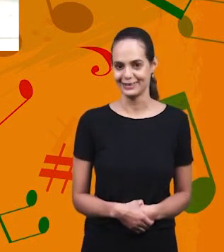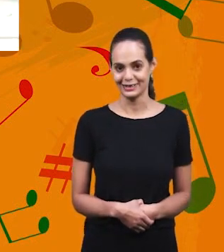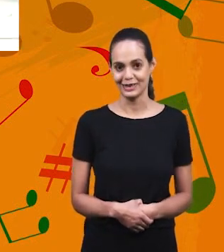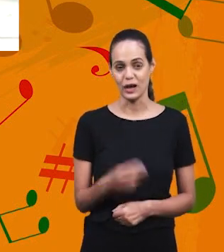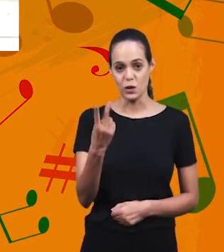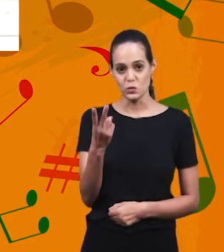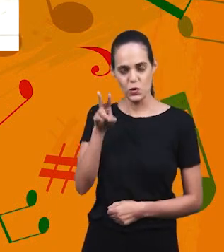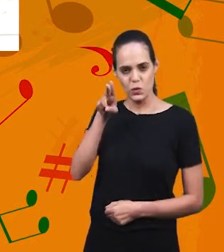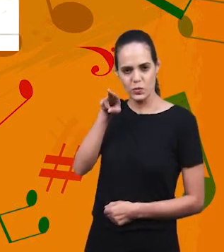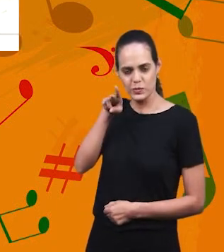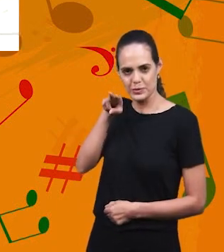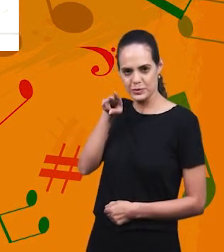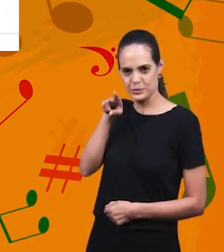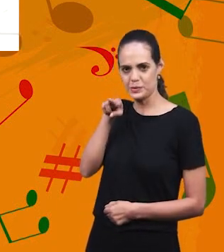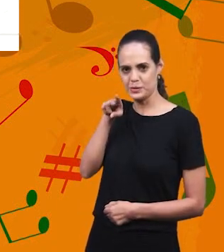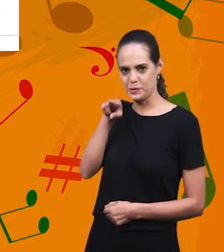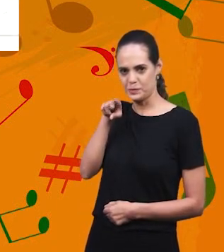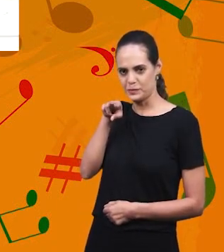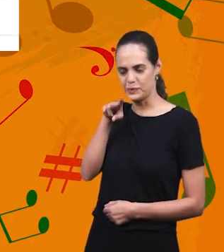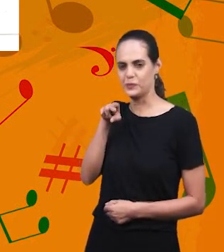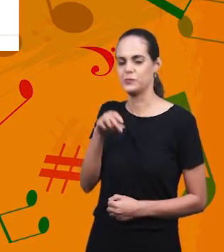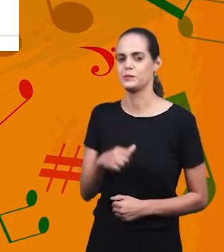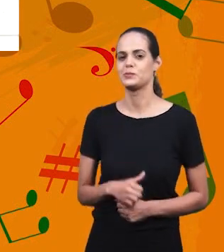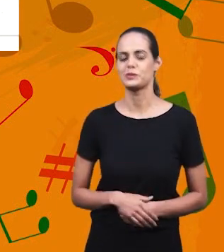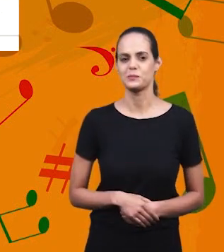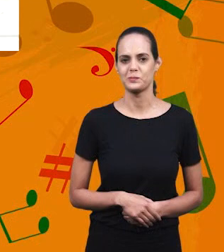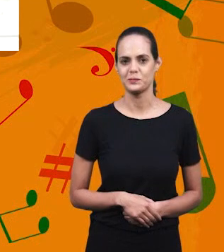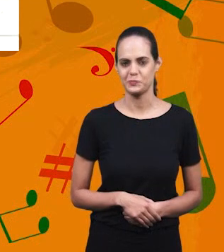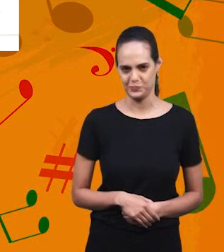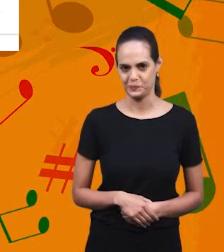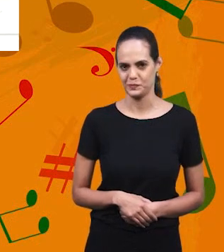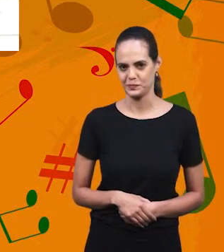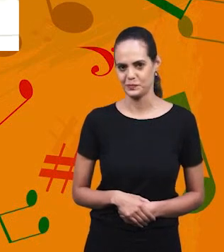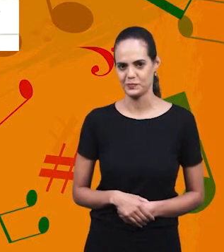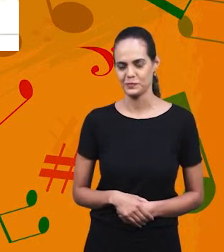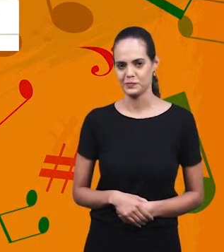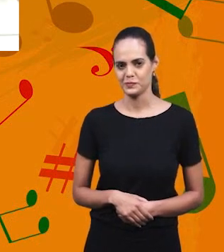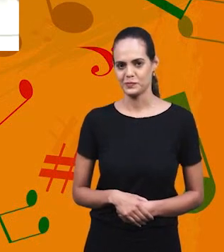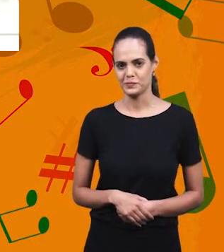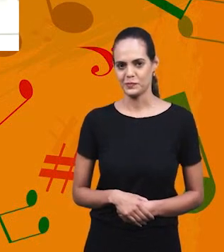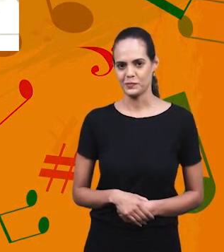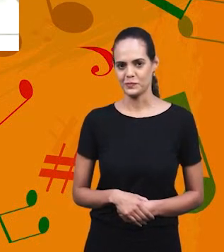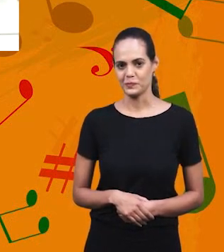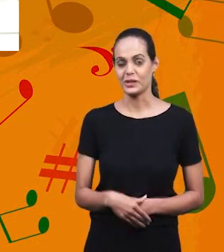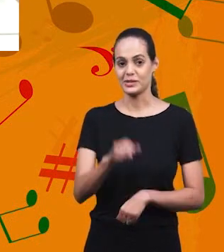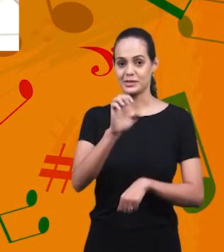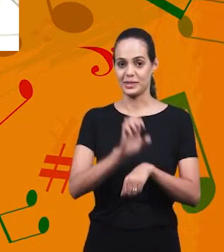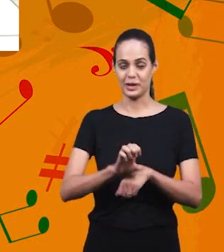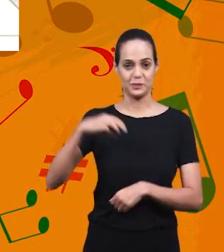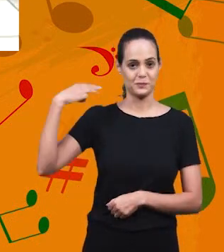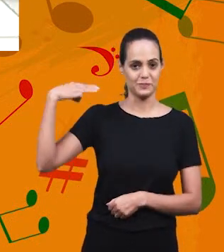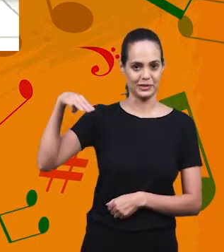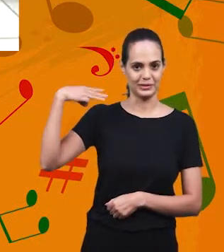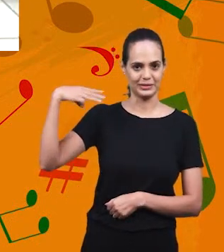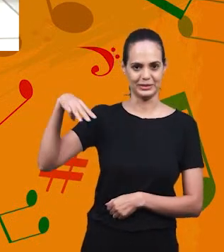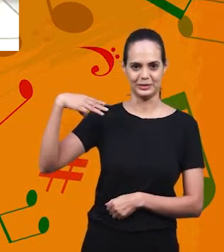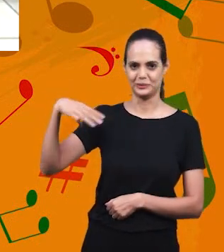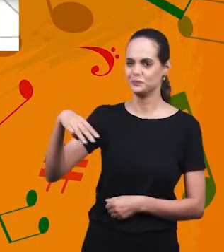Les frères Jean-Gabriel et Valentine Isabelle de São Luís, no Maranhão.